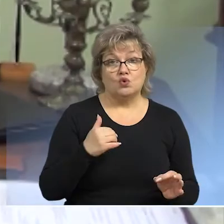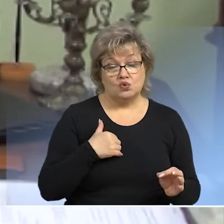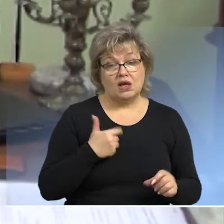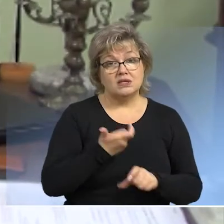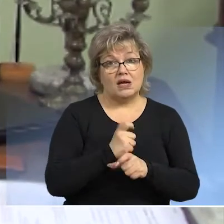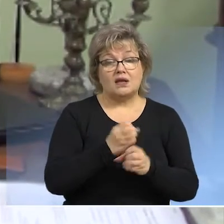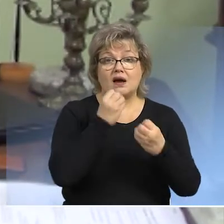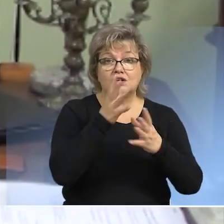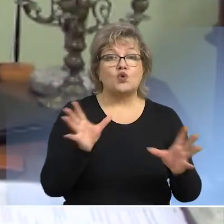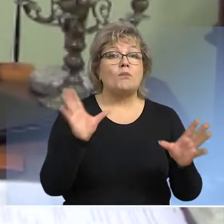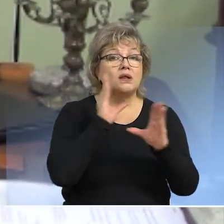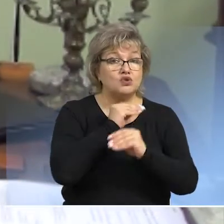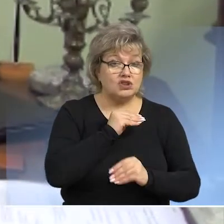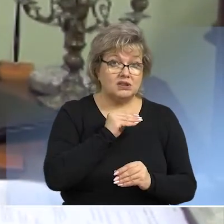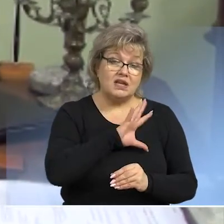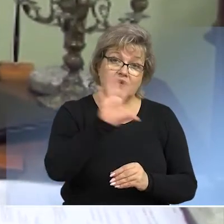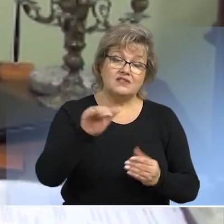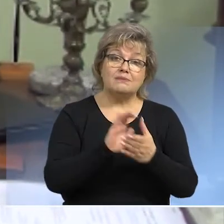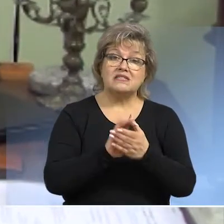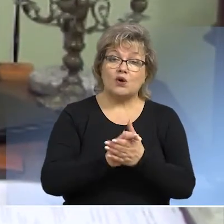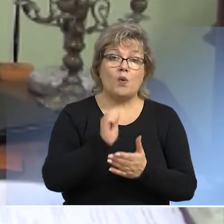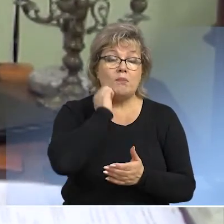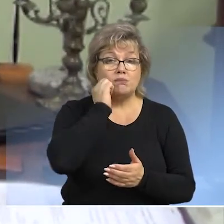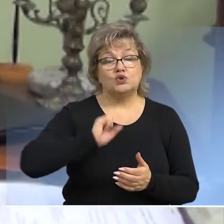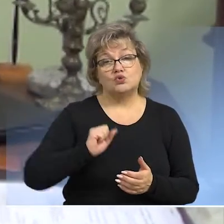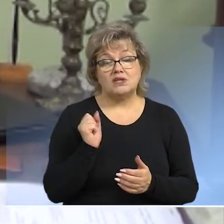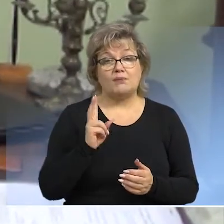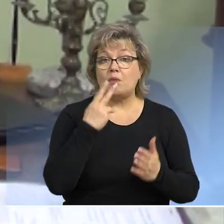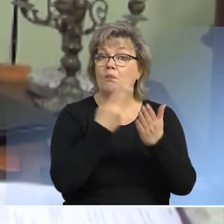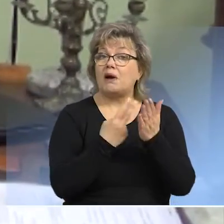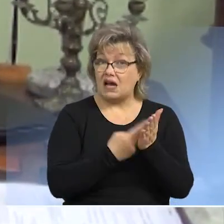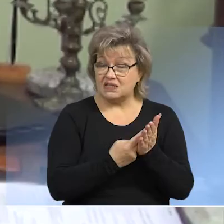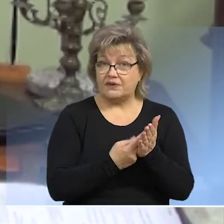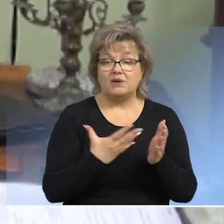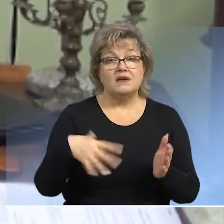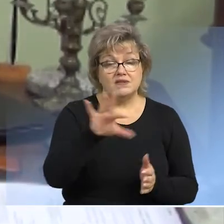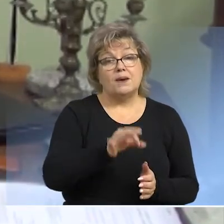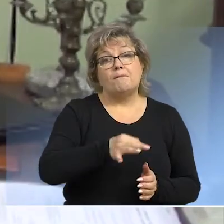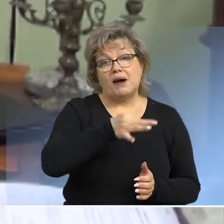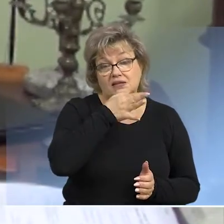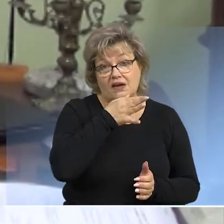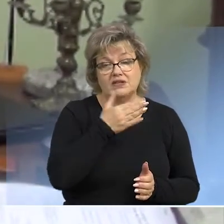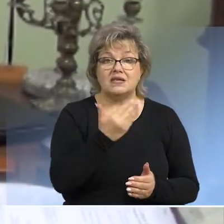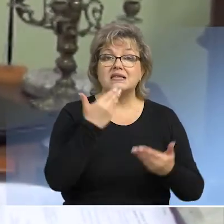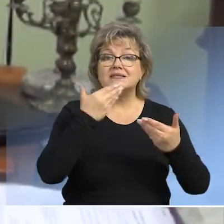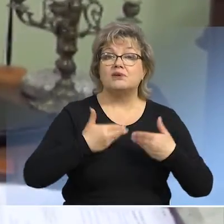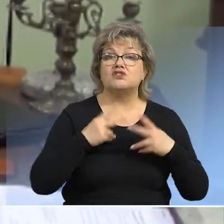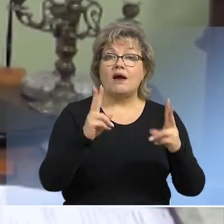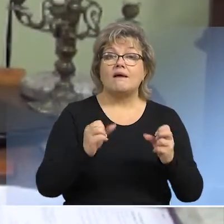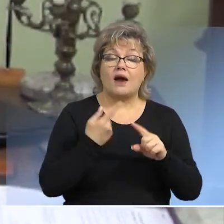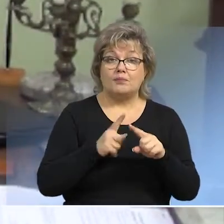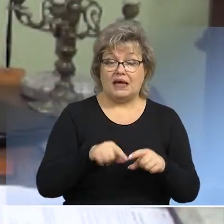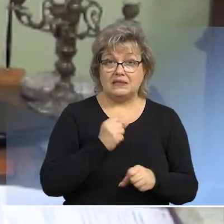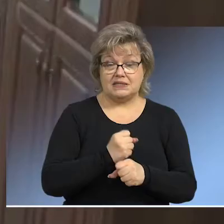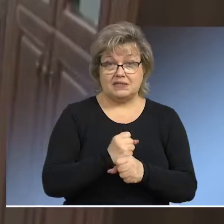нас очень хорошо получилось. И всем знакомым, бабушкам, друзьям, кому мы показывали, им все понравилось, и они спрашивали, как мы